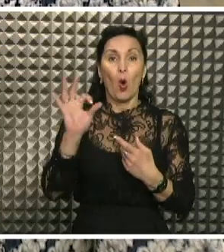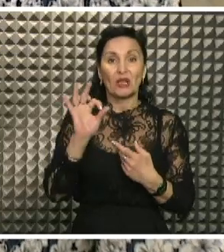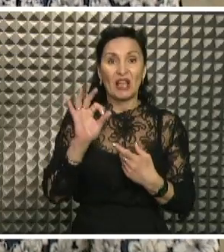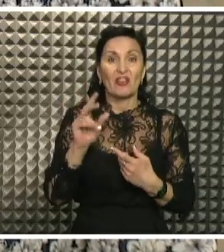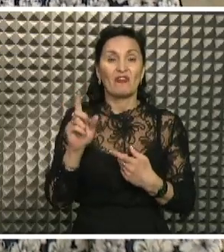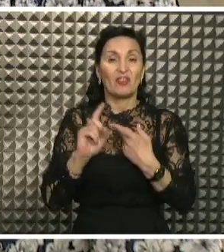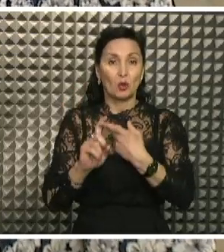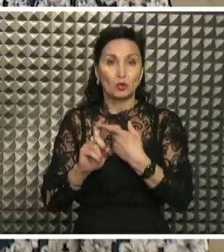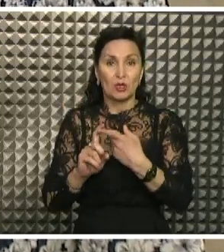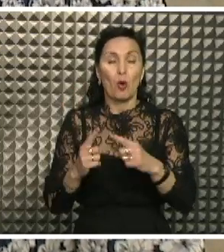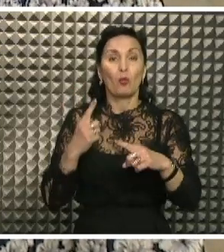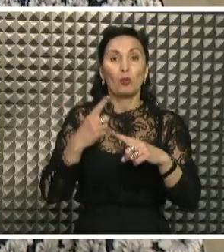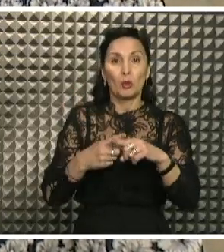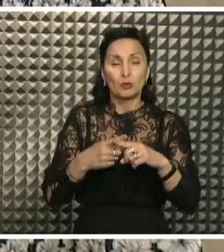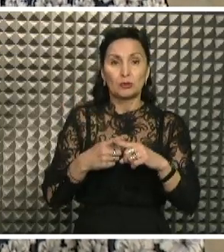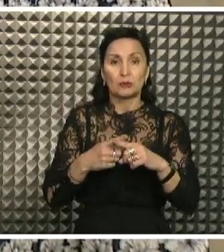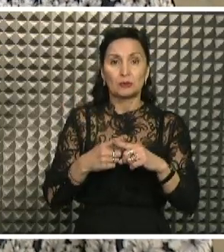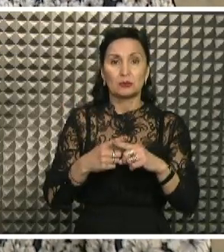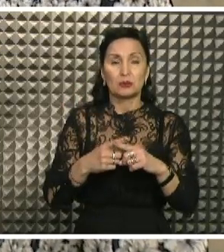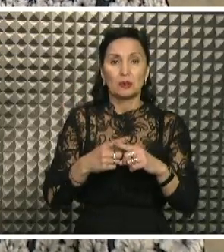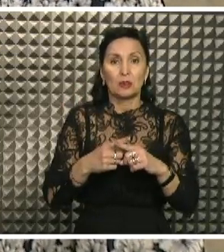вызывает еще плюс конъюнктивит.